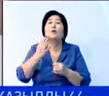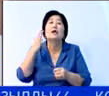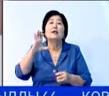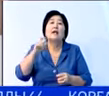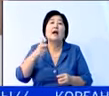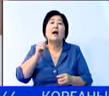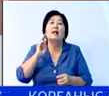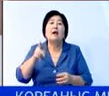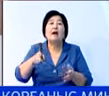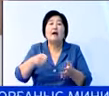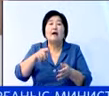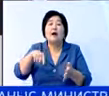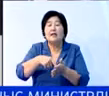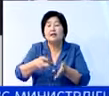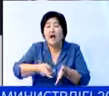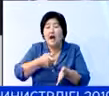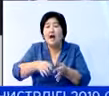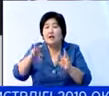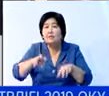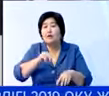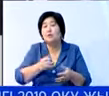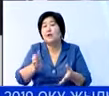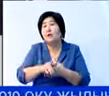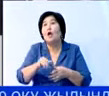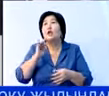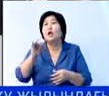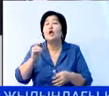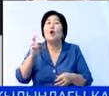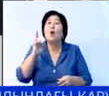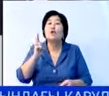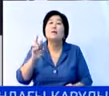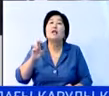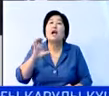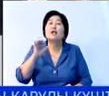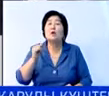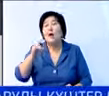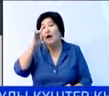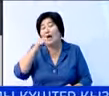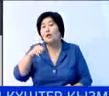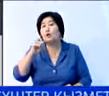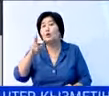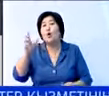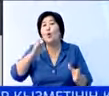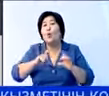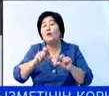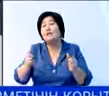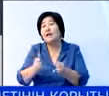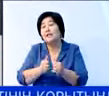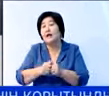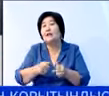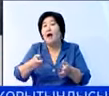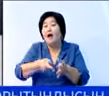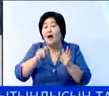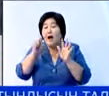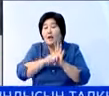Сығанақ қаласының қазба жұмыстары таныстырылды. Тарихи орынды Қожа Ахмет Яссауи атындағы халықаралық Қазақ-Түрік университет жанындағы